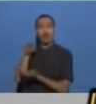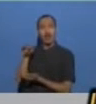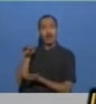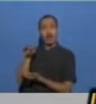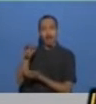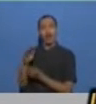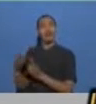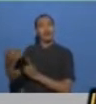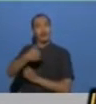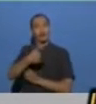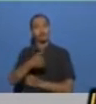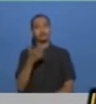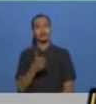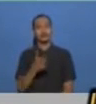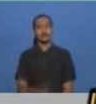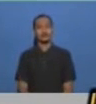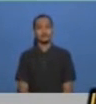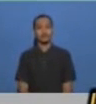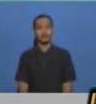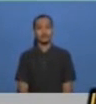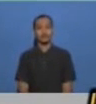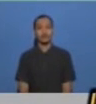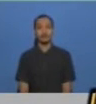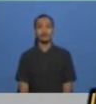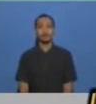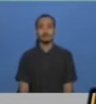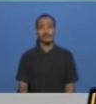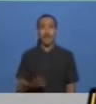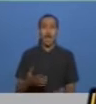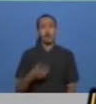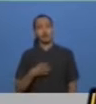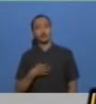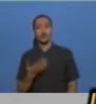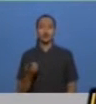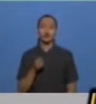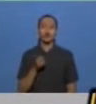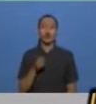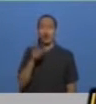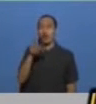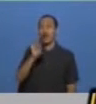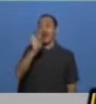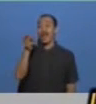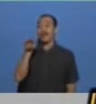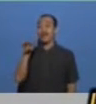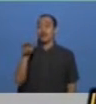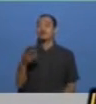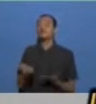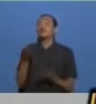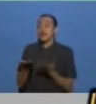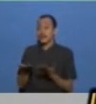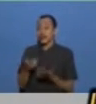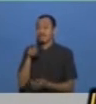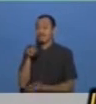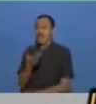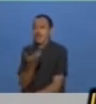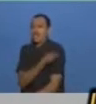sangat yang tidak bisa mendapatkan dengan mendapatkan vaksinasi, atau lebih